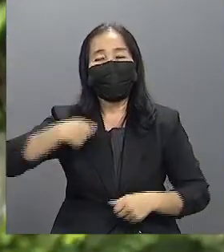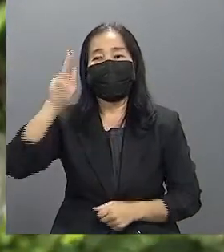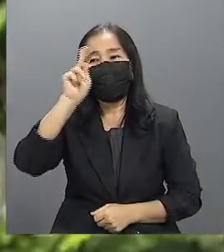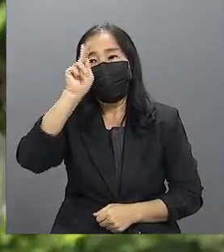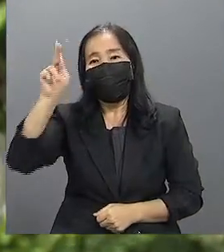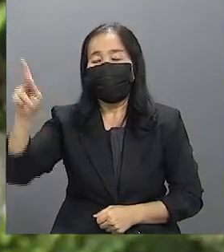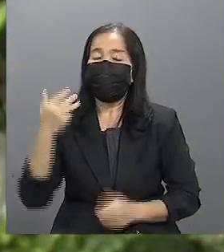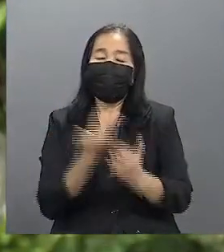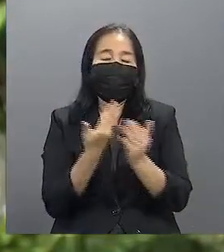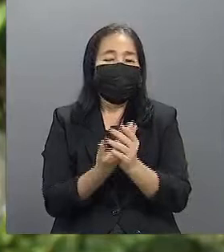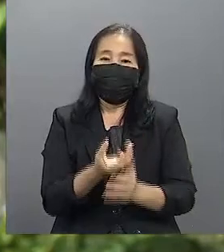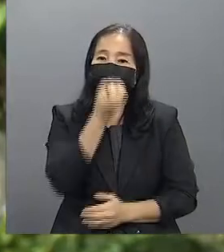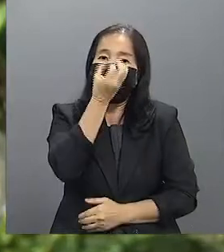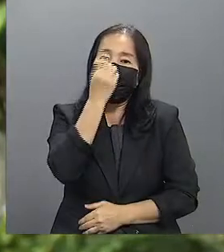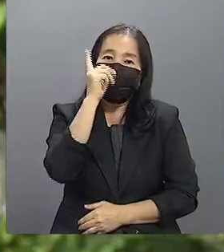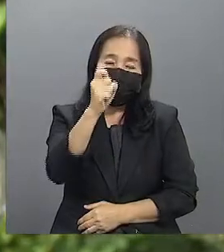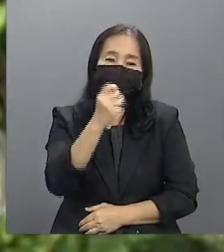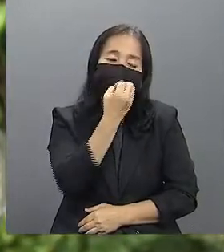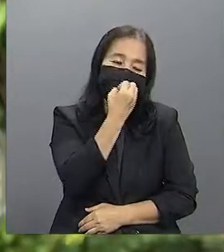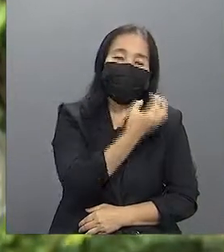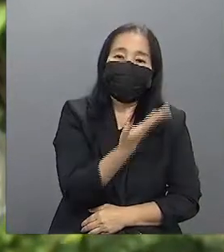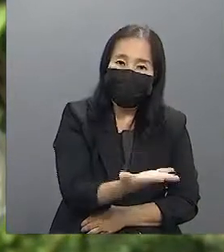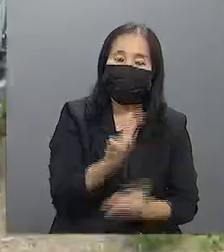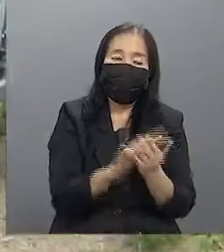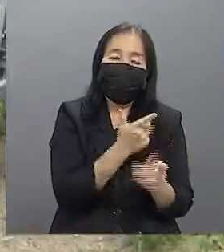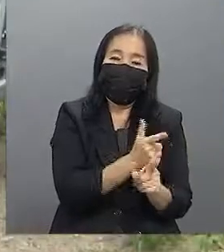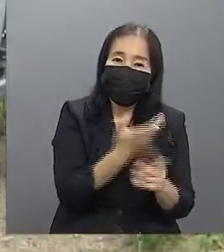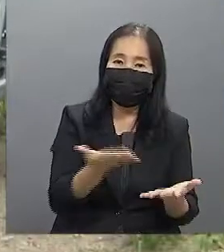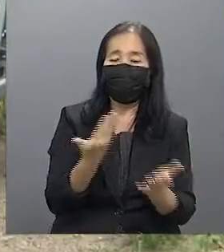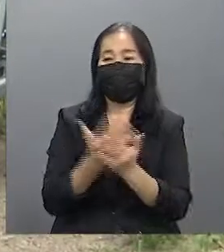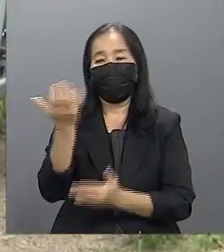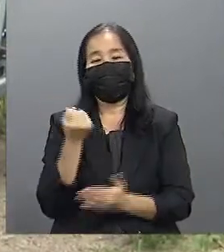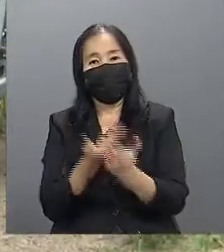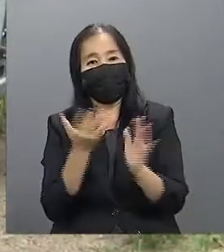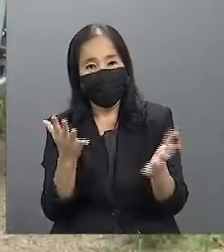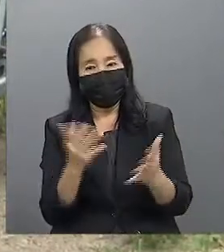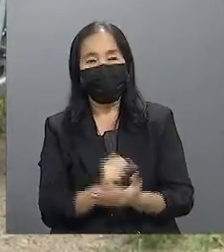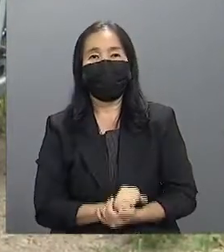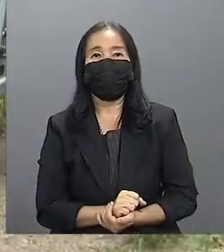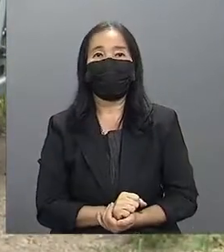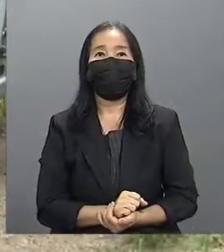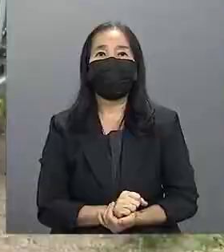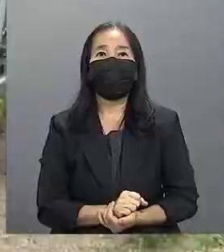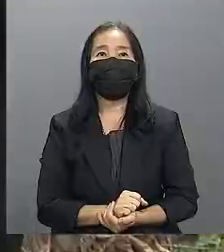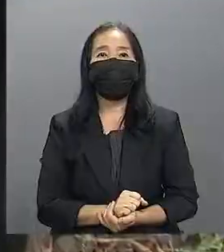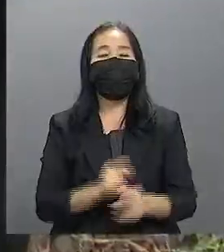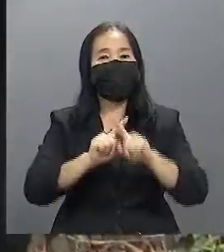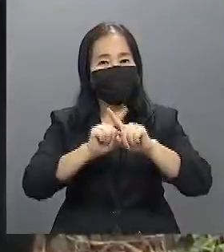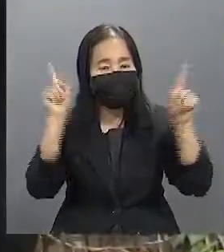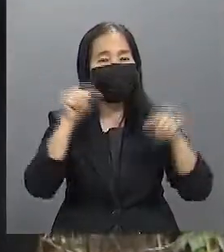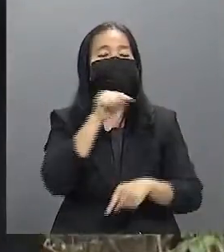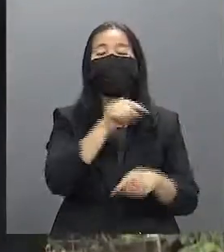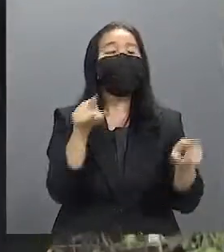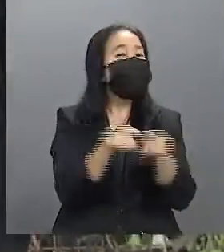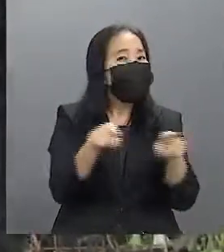แล้วพี่มันผ่านไม่ได้หลายใส่เราเยอะแต่หลายรับเราไม่มีไม่แตกต่างกับนางสาวรุ่งนภาเอก EM